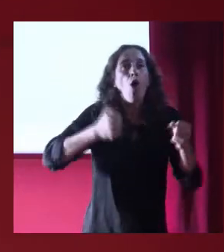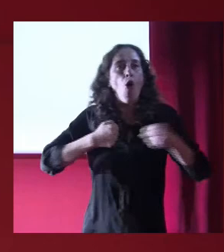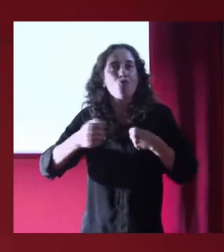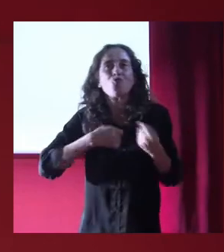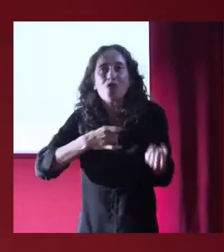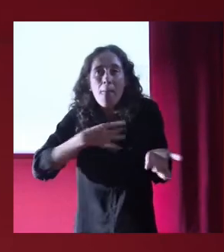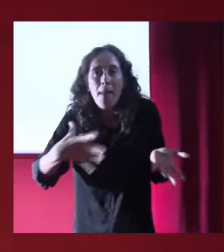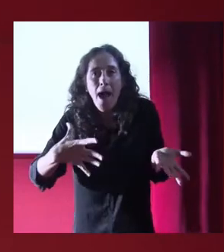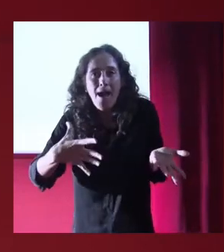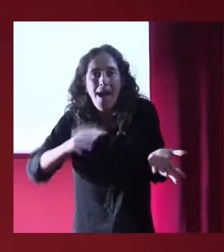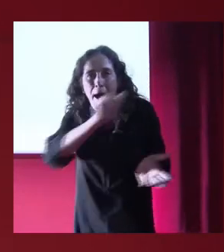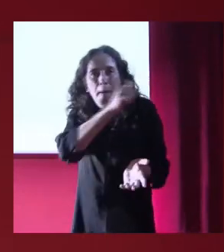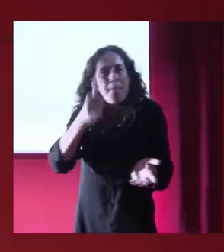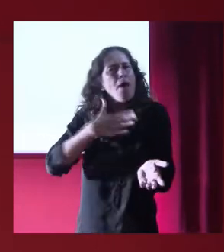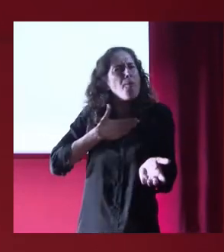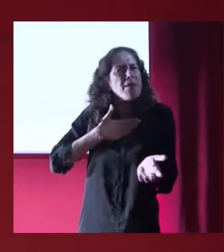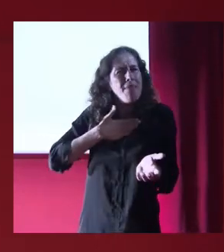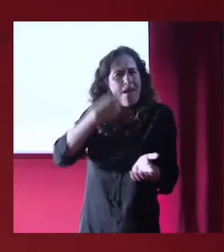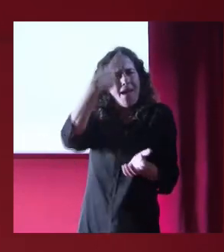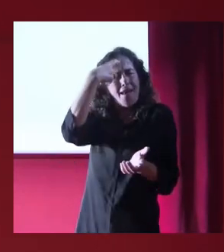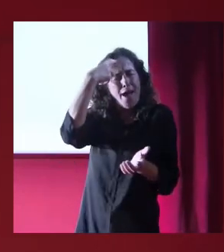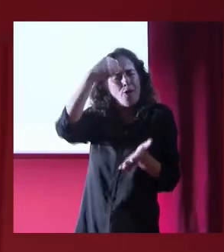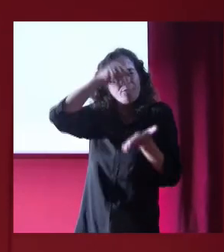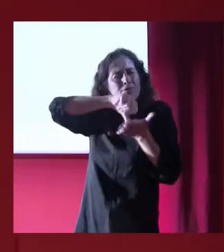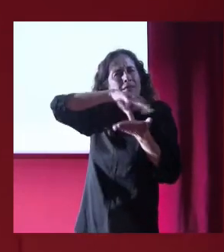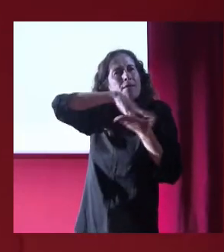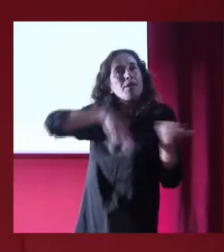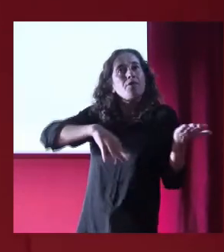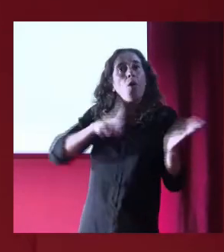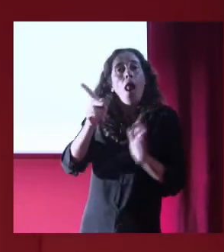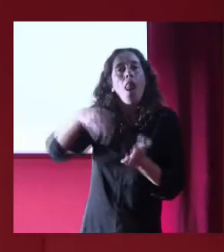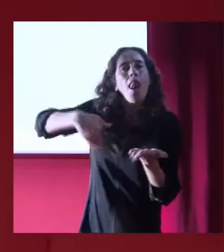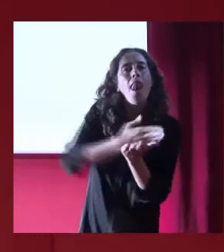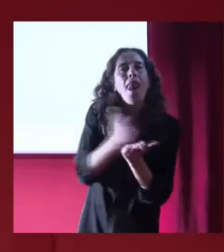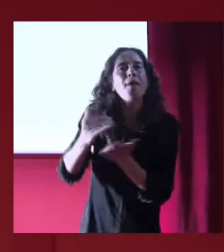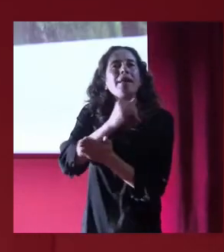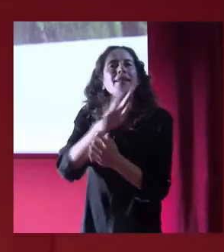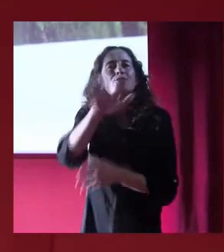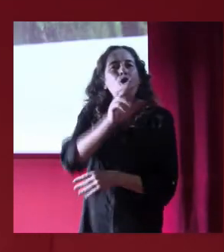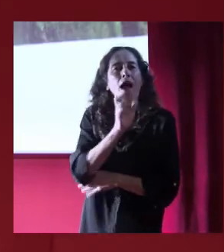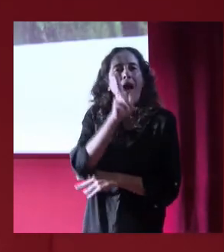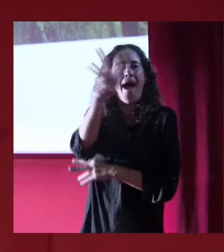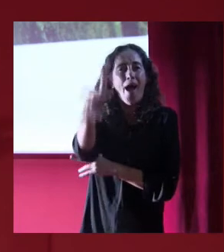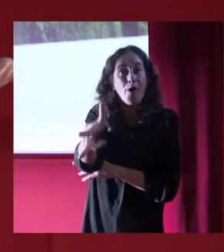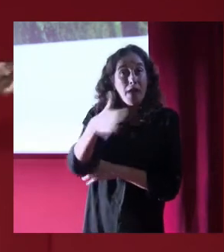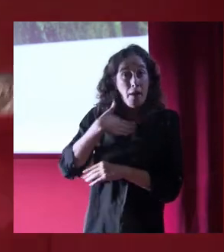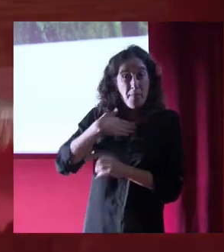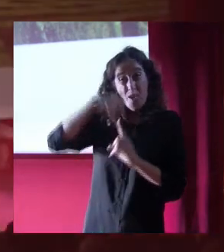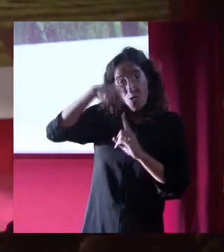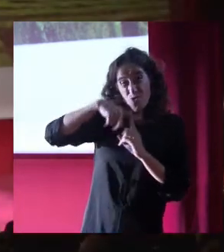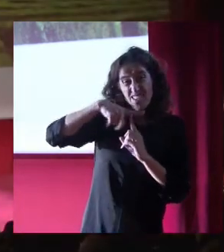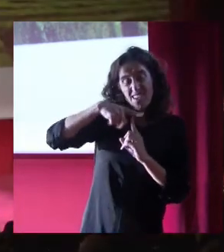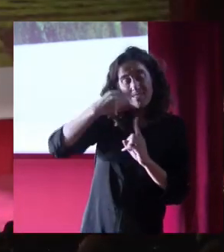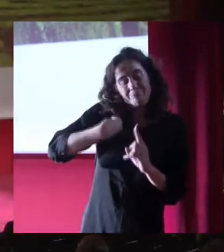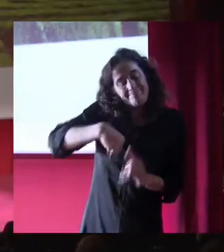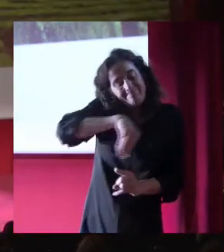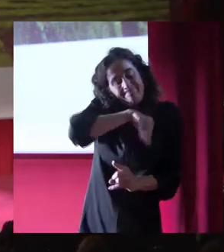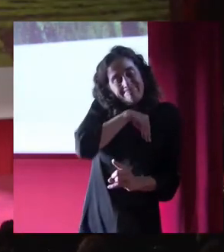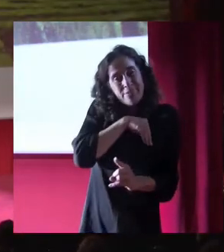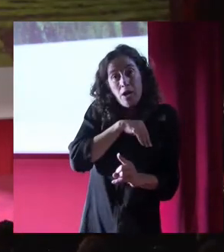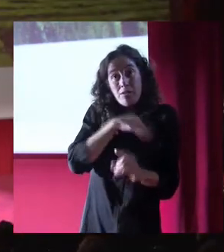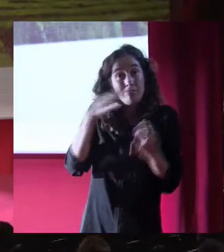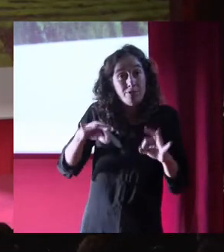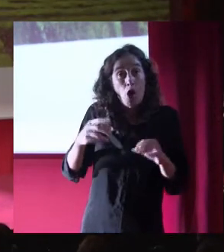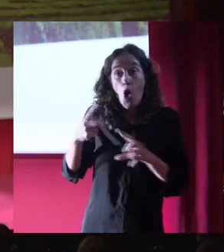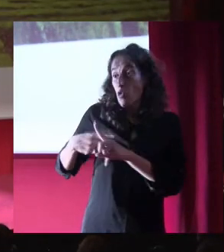El meu primer record de Barcelona, com a ciutat, és el laberint d'Horta. El meu oncle, que ja no és amb nosaltres, ens hi duia a